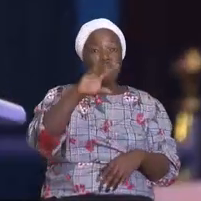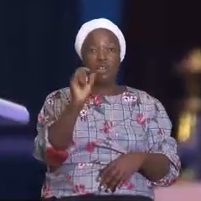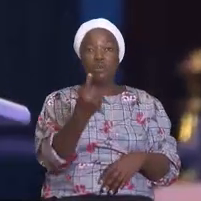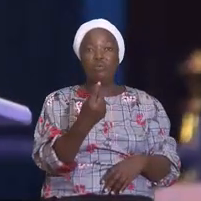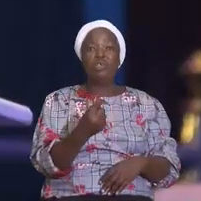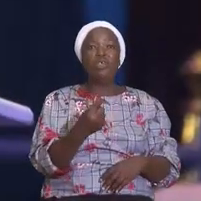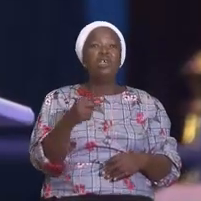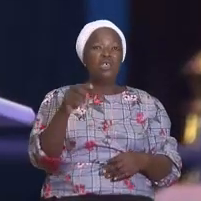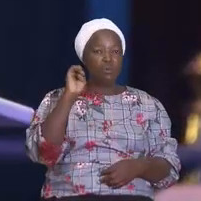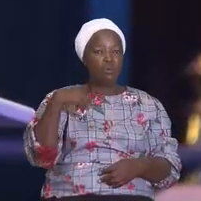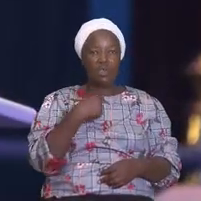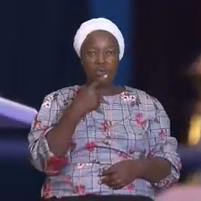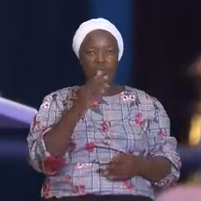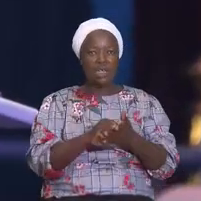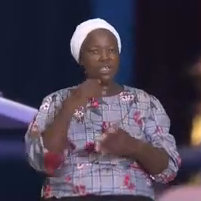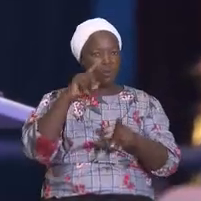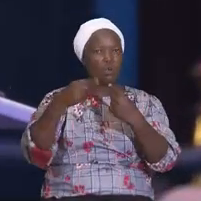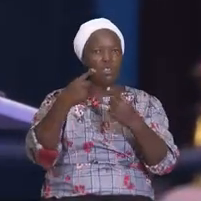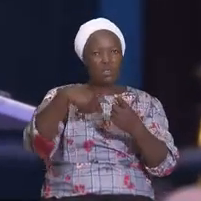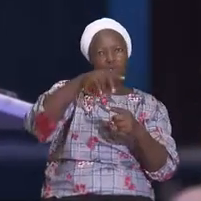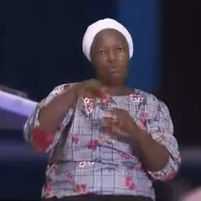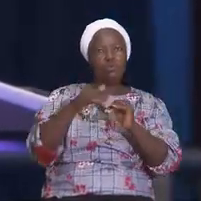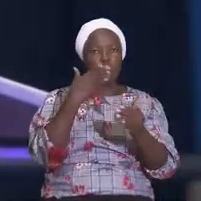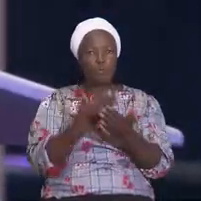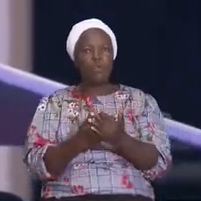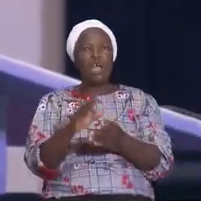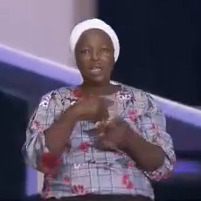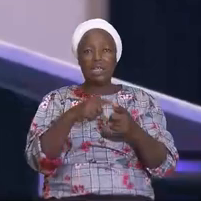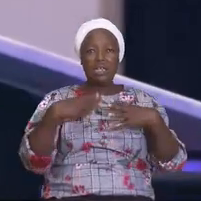et tu mets ta foi sur lui et lui seul.